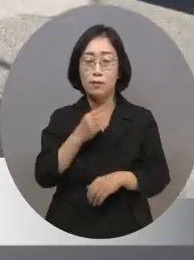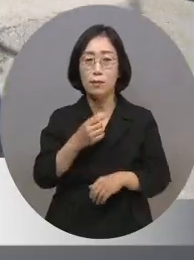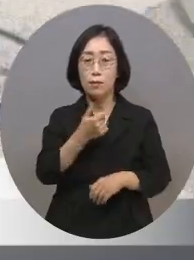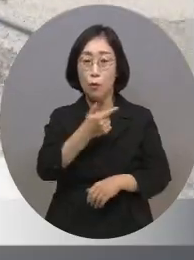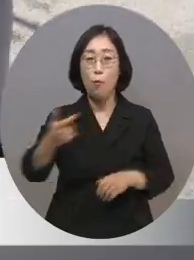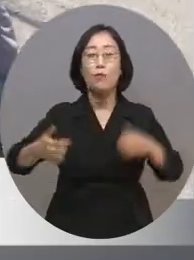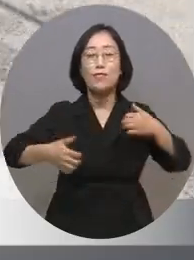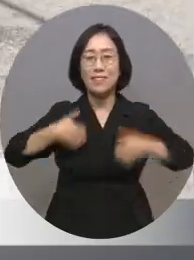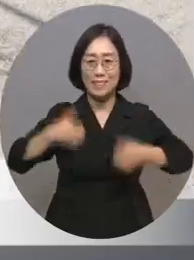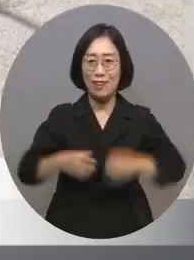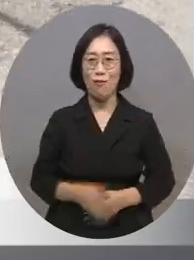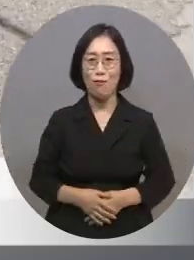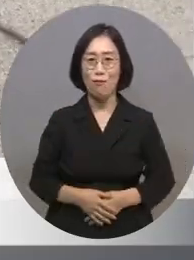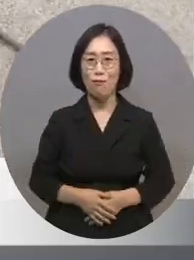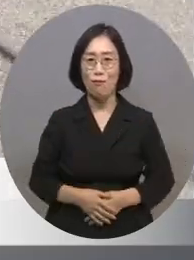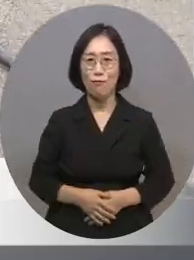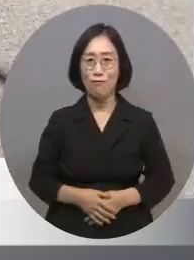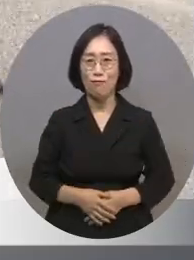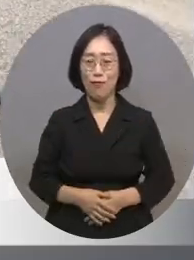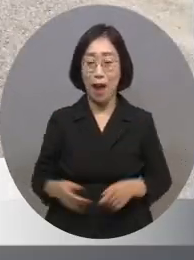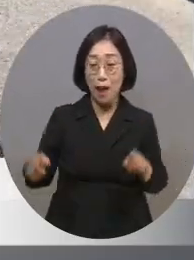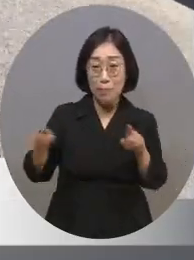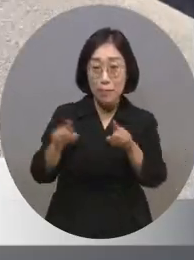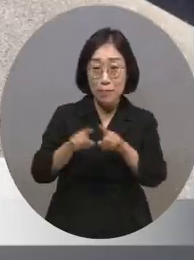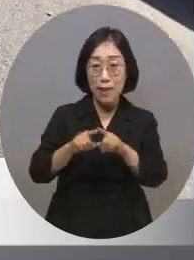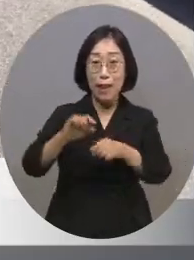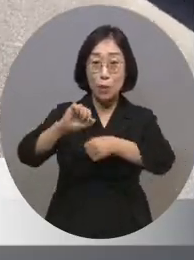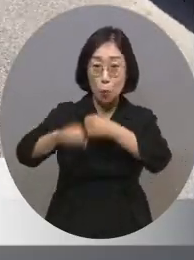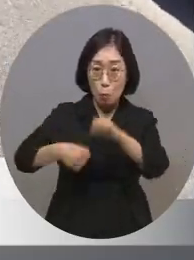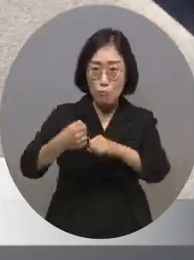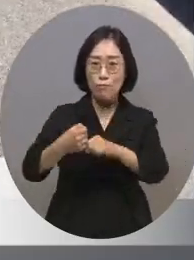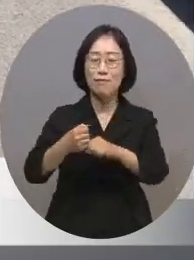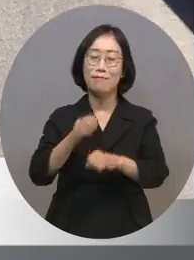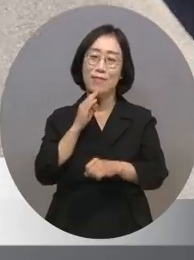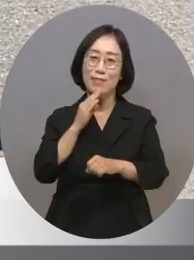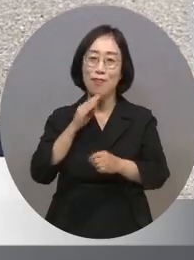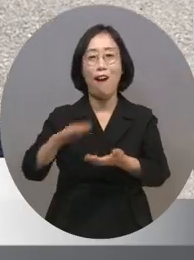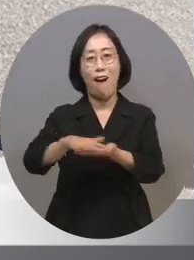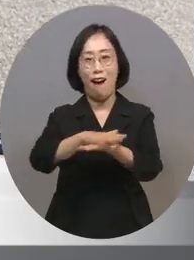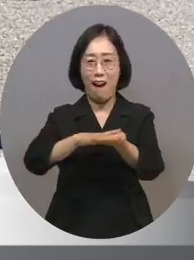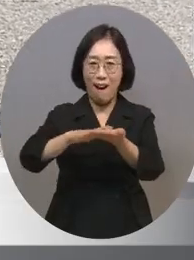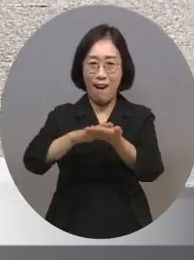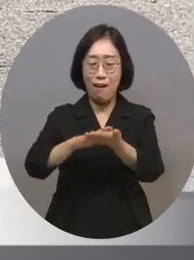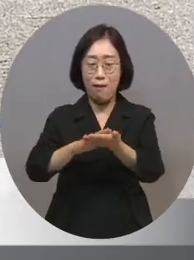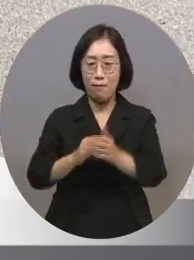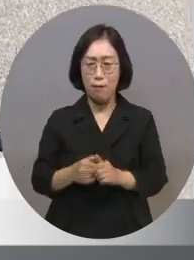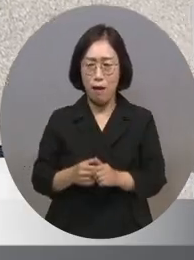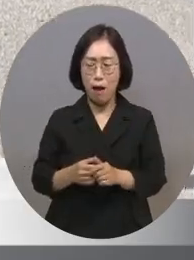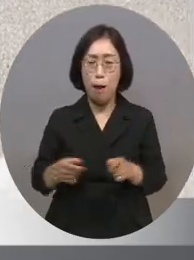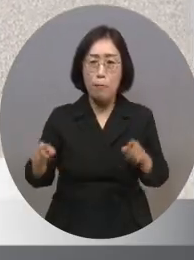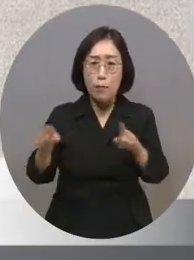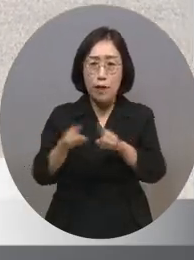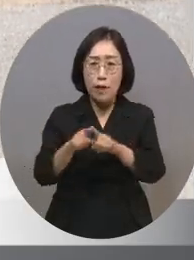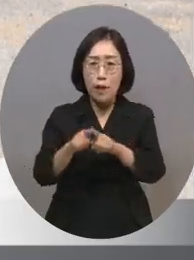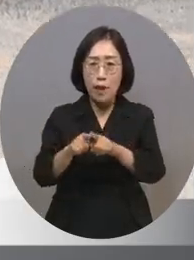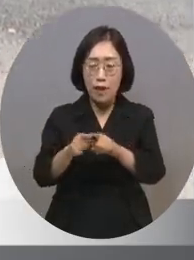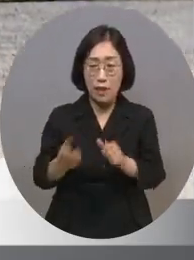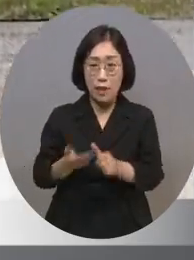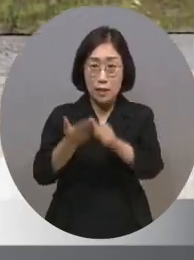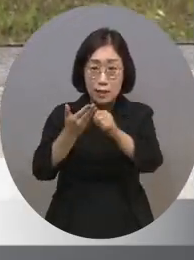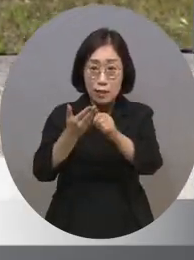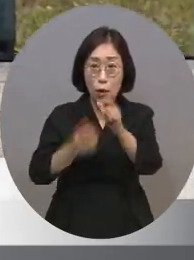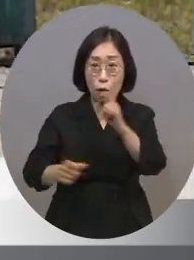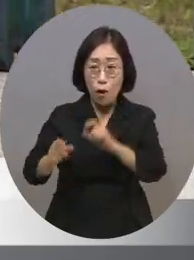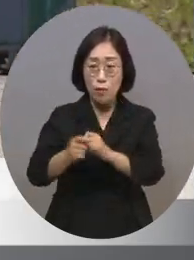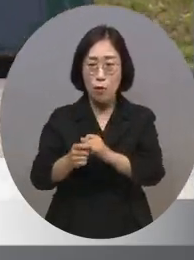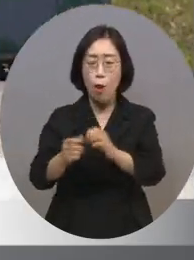즐거운 하나의 반려동물, 반려견이거든요. 더 나아가서는 반려견이라고 설명하기도 어려울 만큼 저한테는 그냥